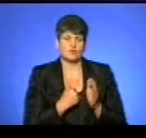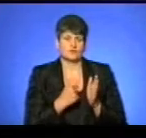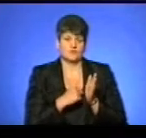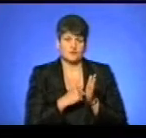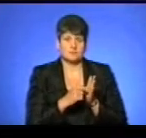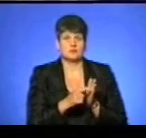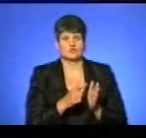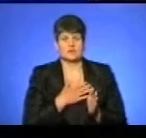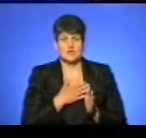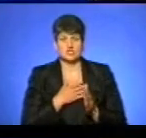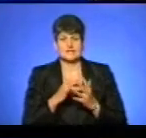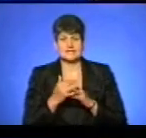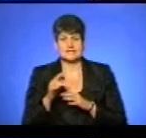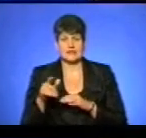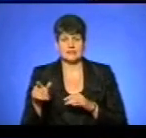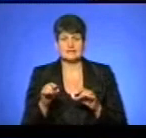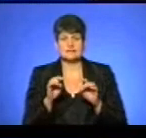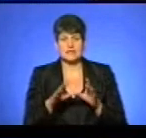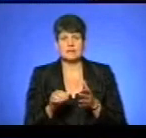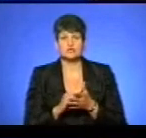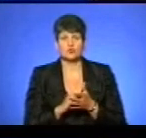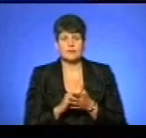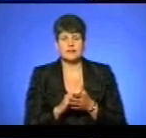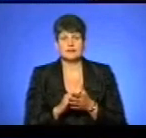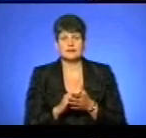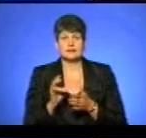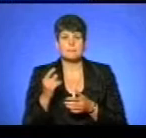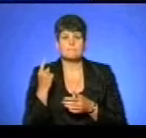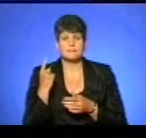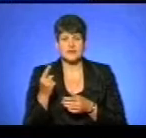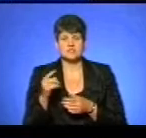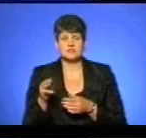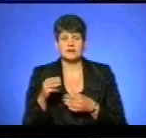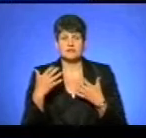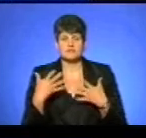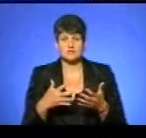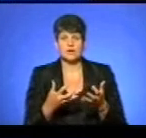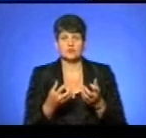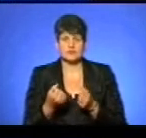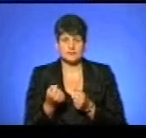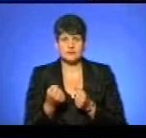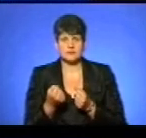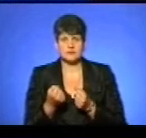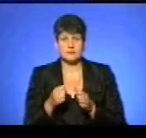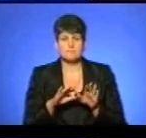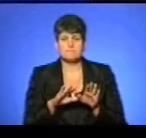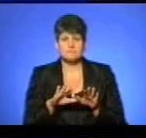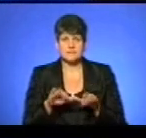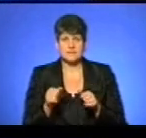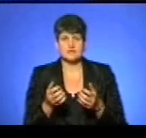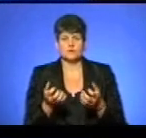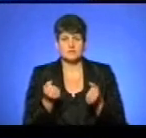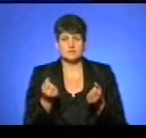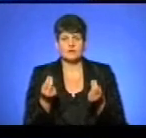що наші селяни, які здали документи на 1 травня, отримали вже буквально після надходження